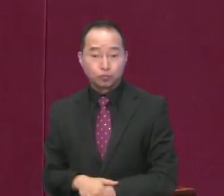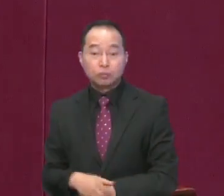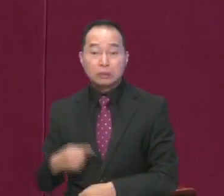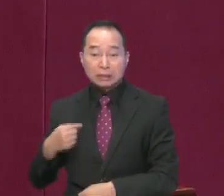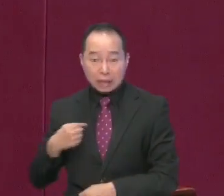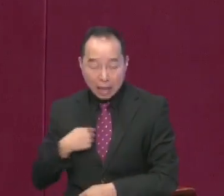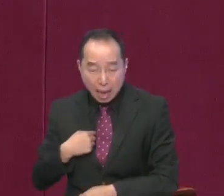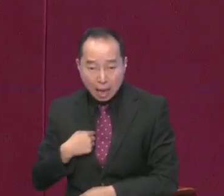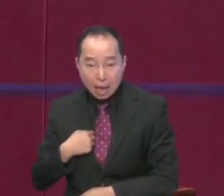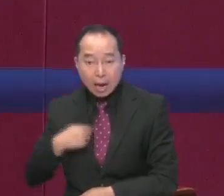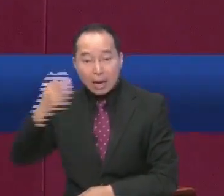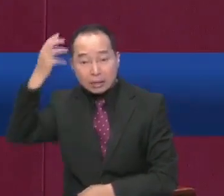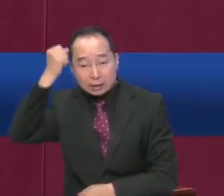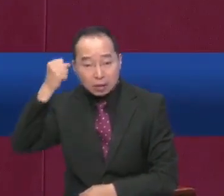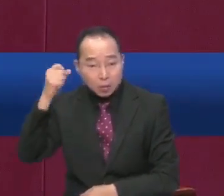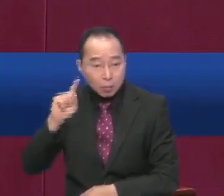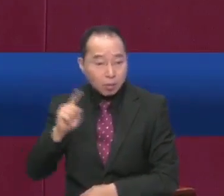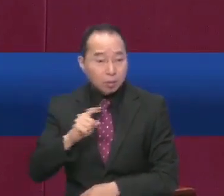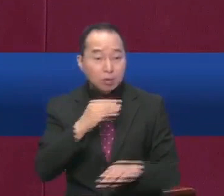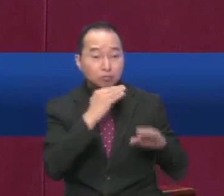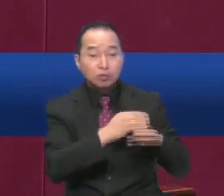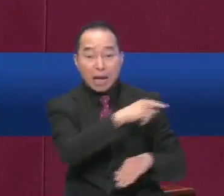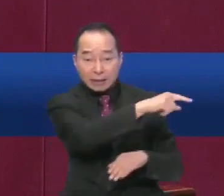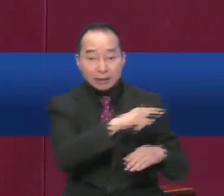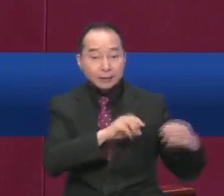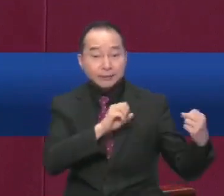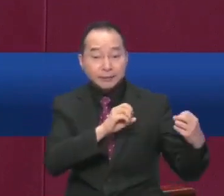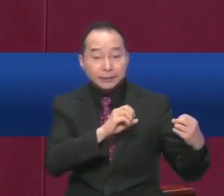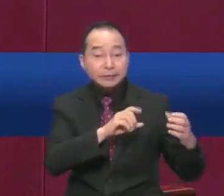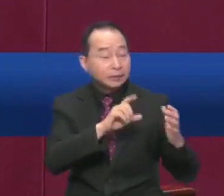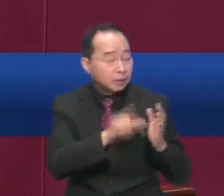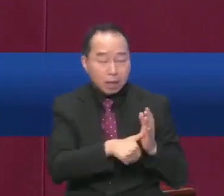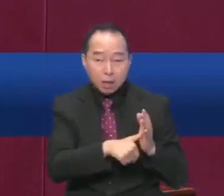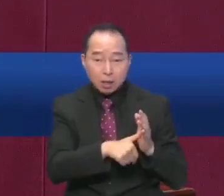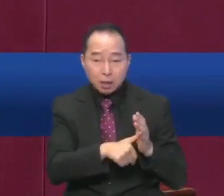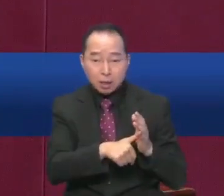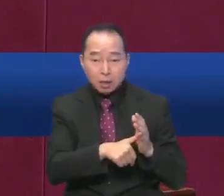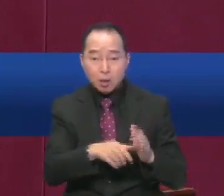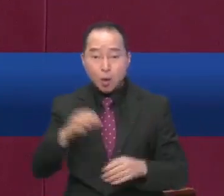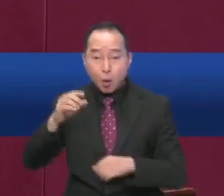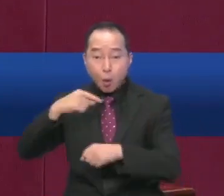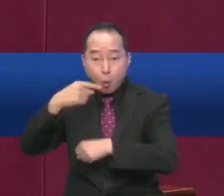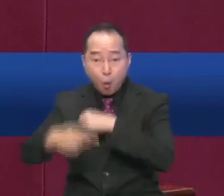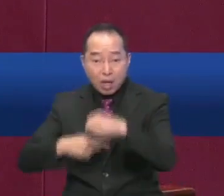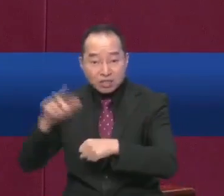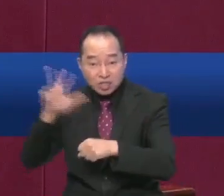기억하는 한 남북정상회담에서 북한 언저는 거론되지 않았습니다.